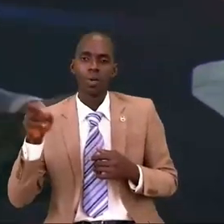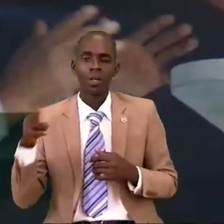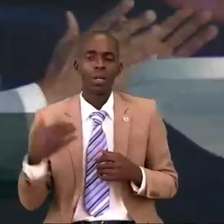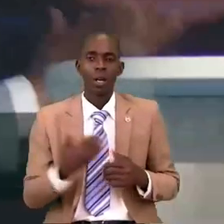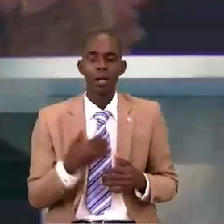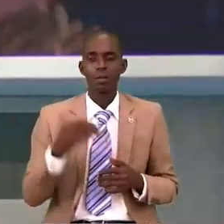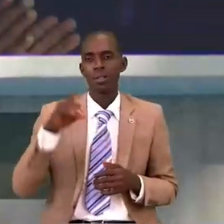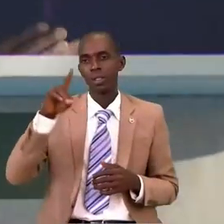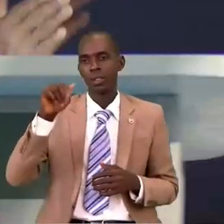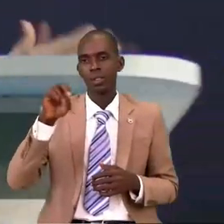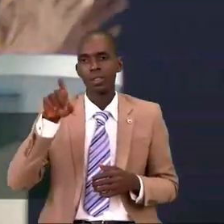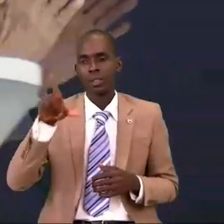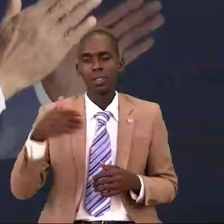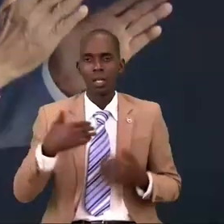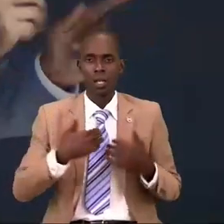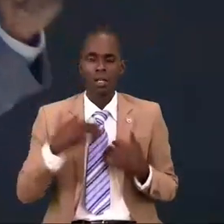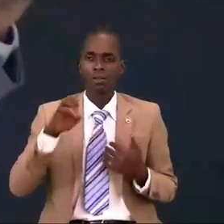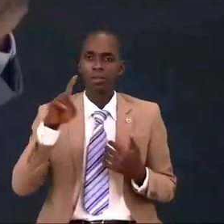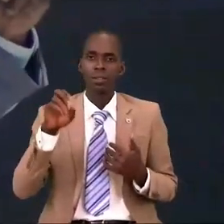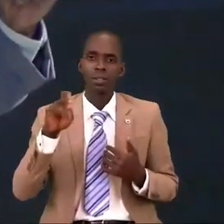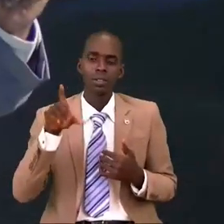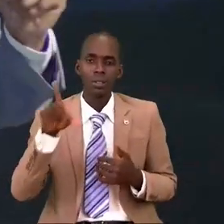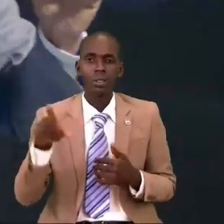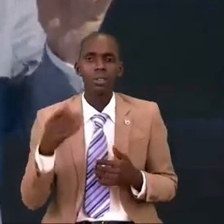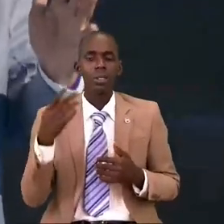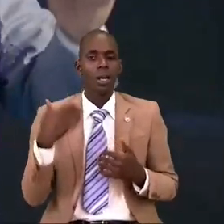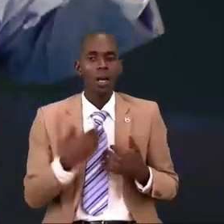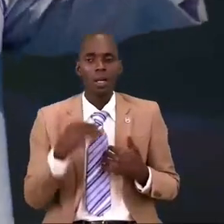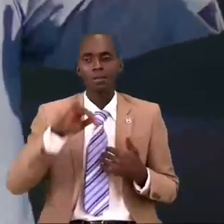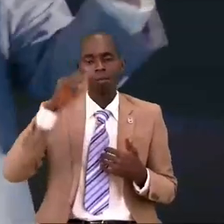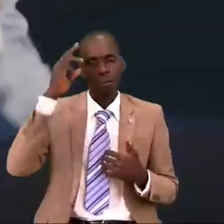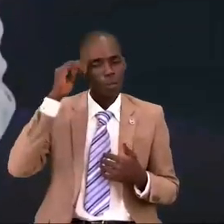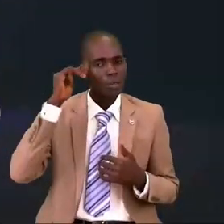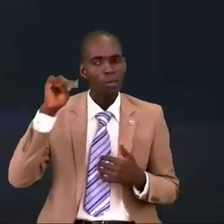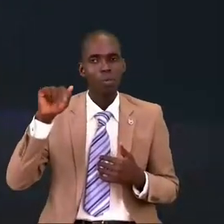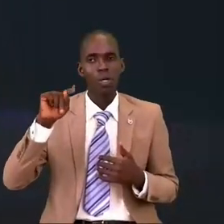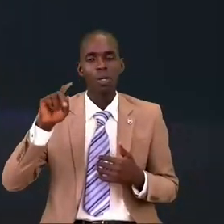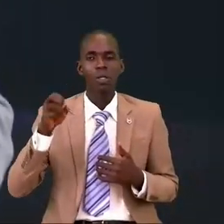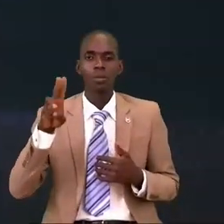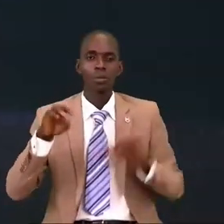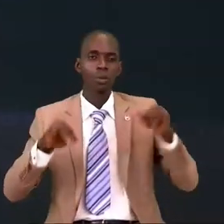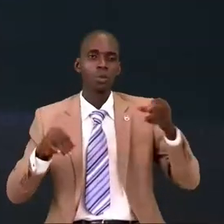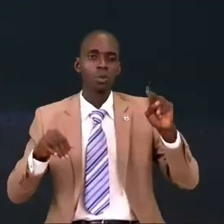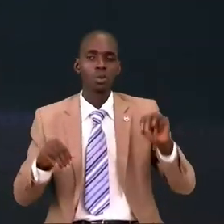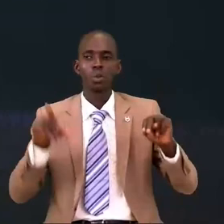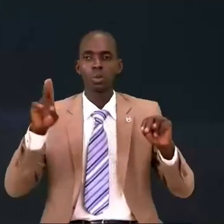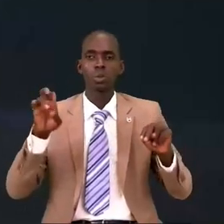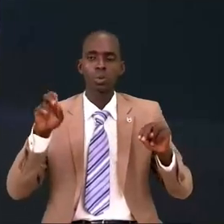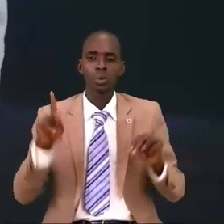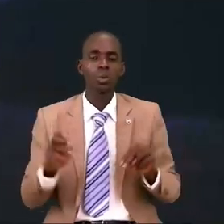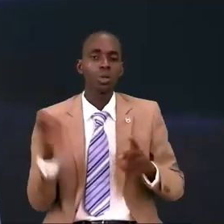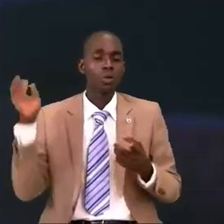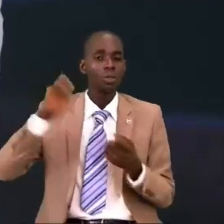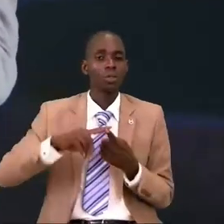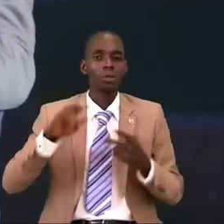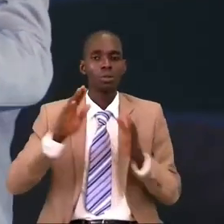jusqu'à l'Apocalypse. Maintenant, ce n'est plus limité au livre de la loi. C'est maintenant le